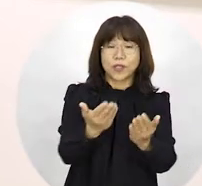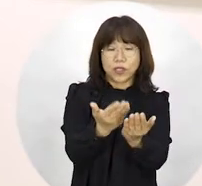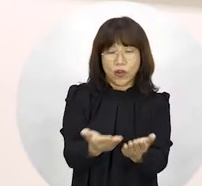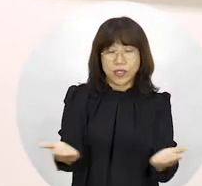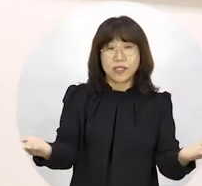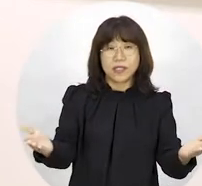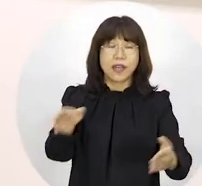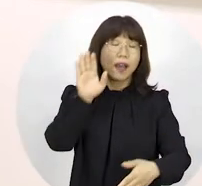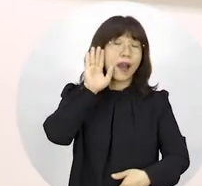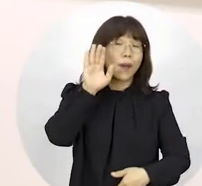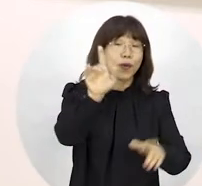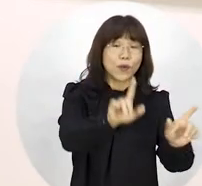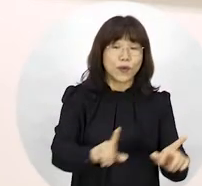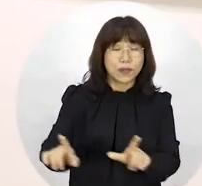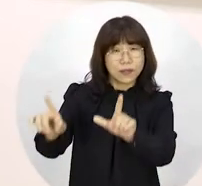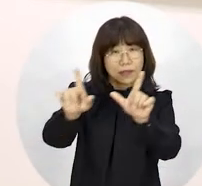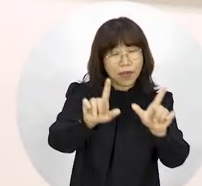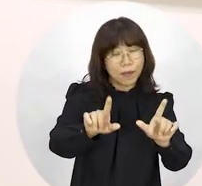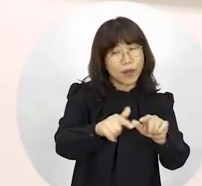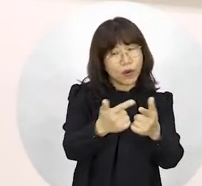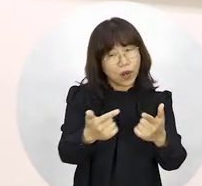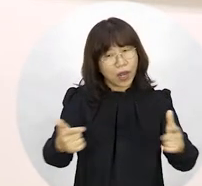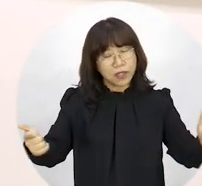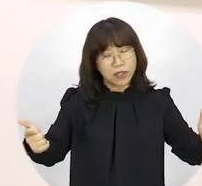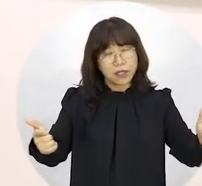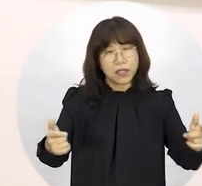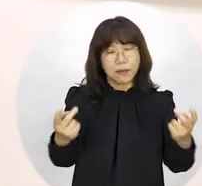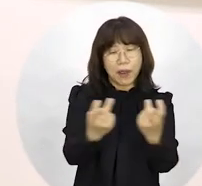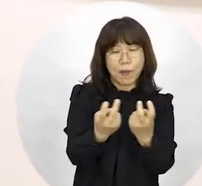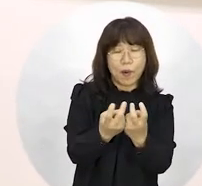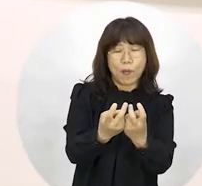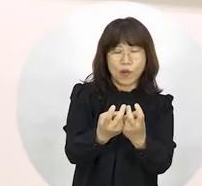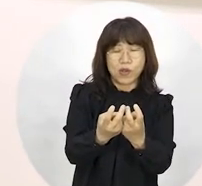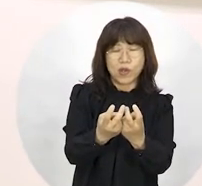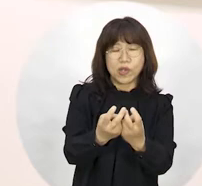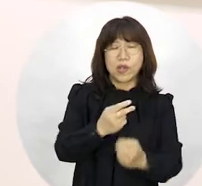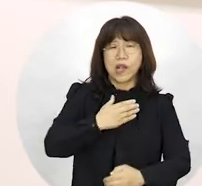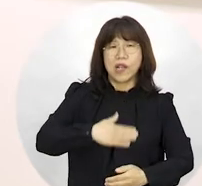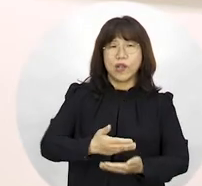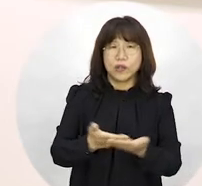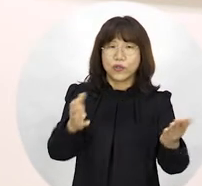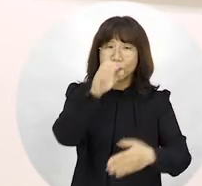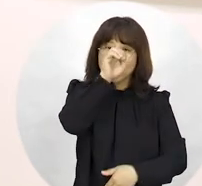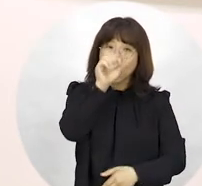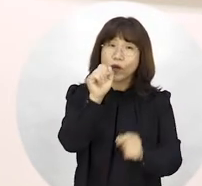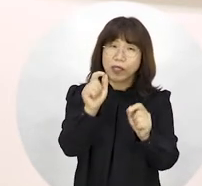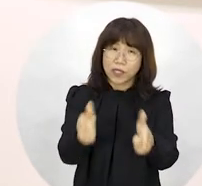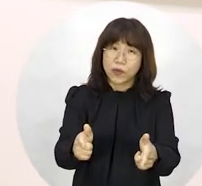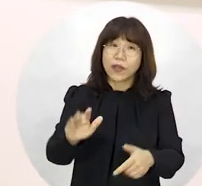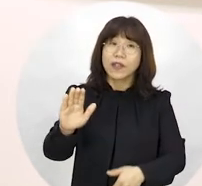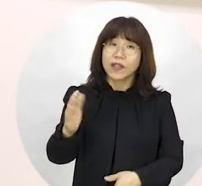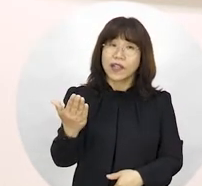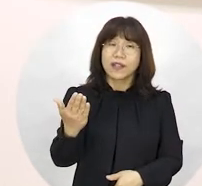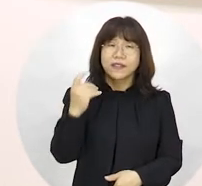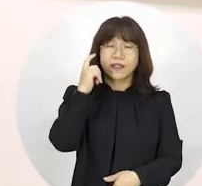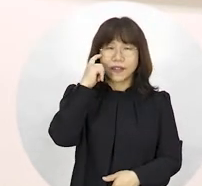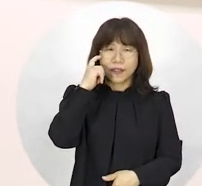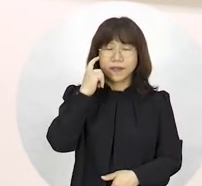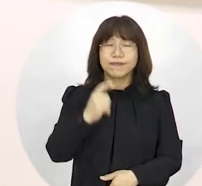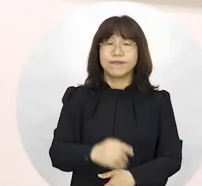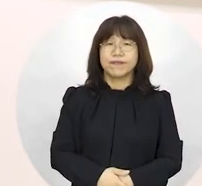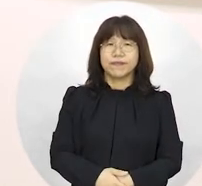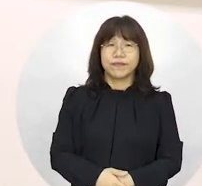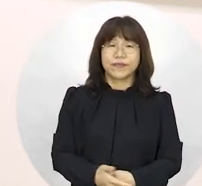전시가 앞으로의 삶의 방식에 방향성을 모색해 볼 수 있는 좋은 계기가 될 것이라고